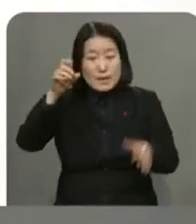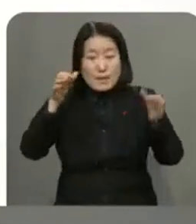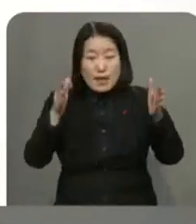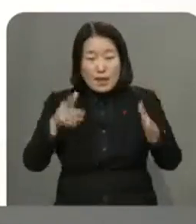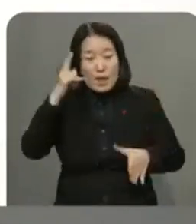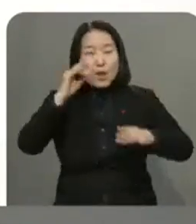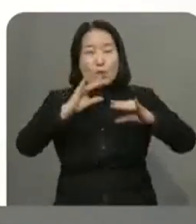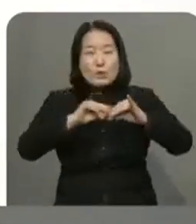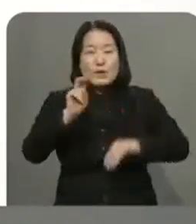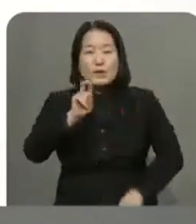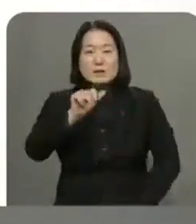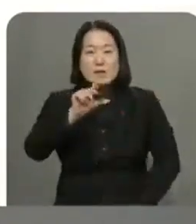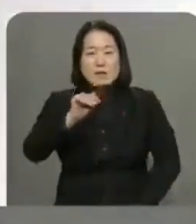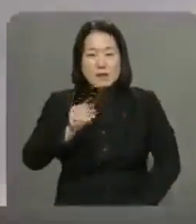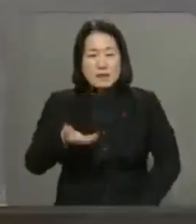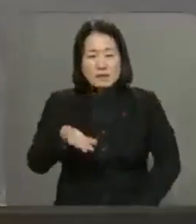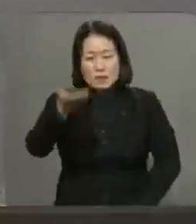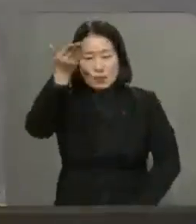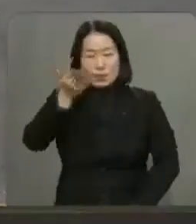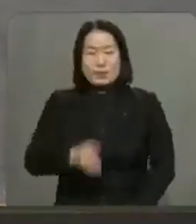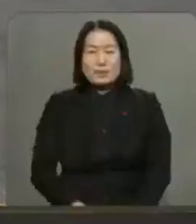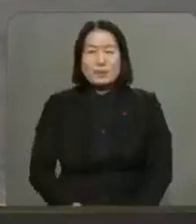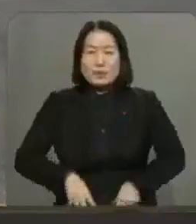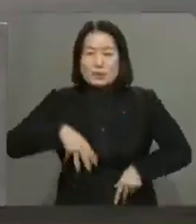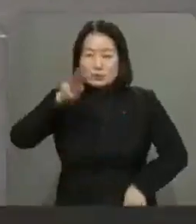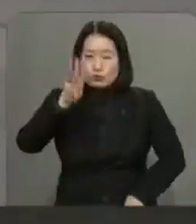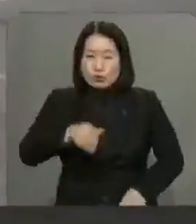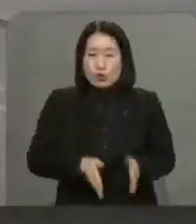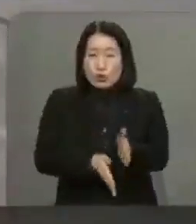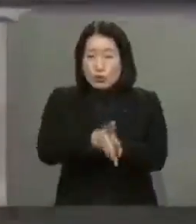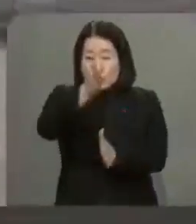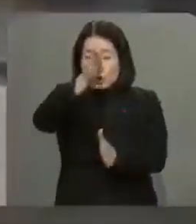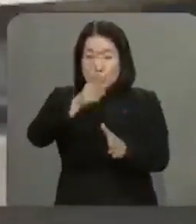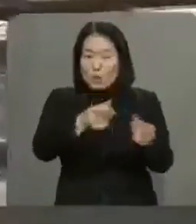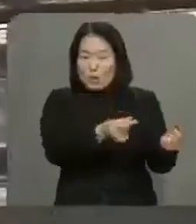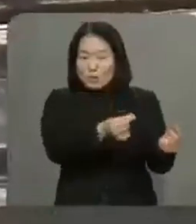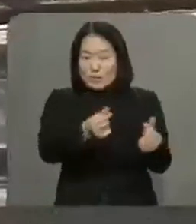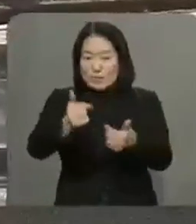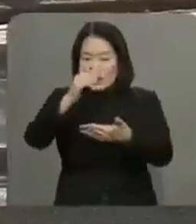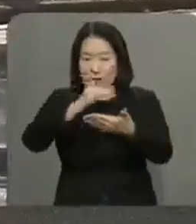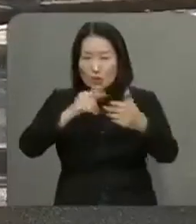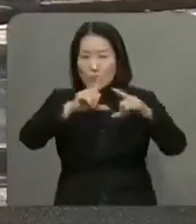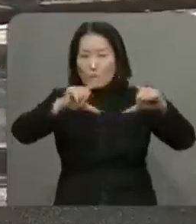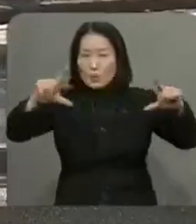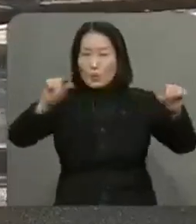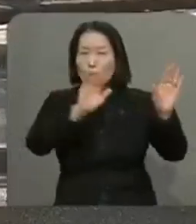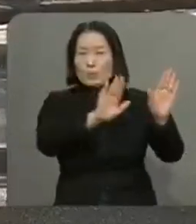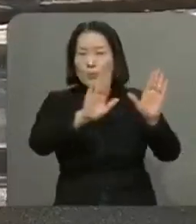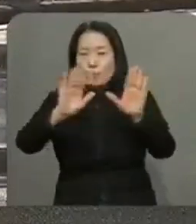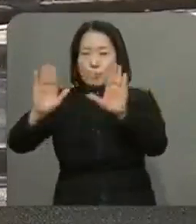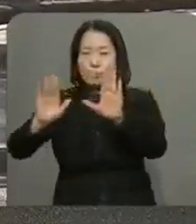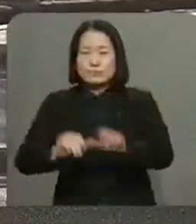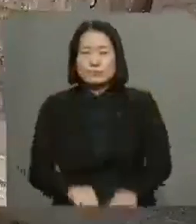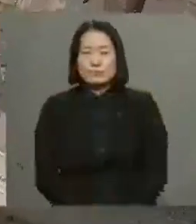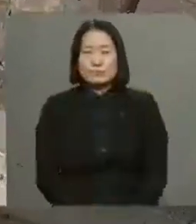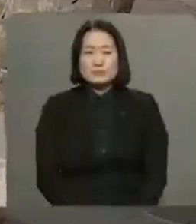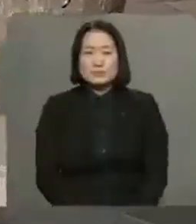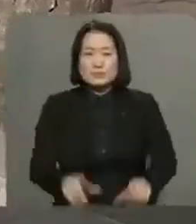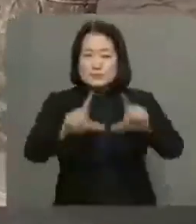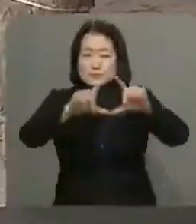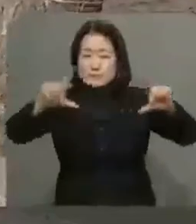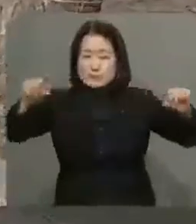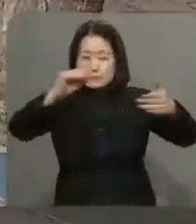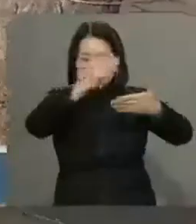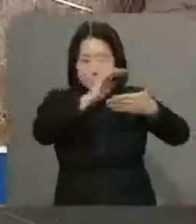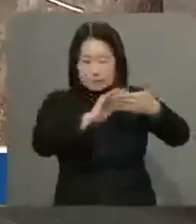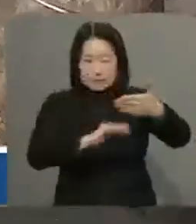25만 명이 넘었습니다 춘천 도심 한 복판에 도 비슷한 내용의 현수막이 내걸려 씁니다 이렇게 현수막에는